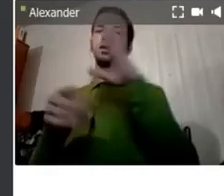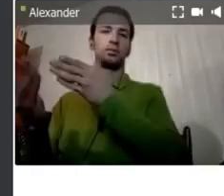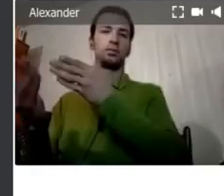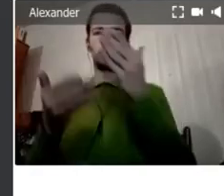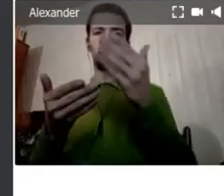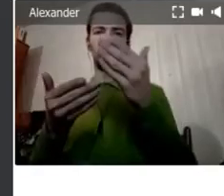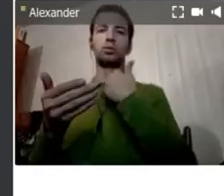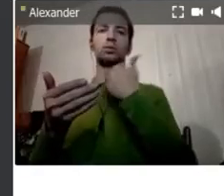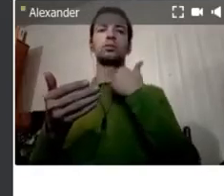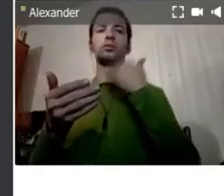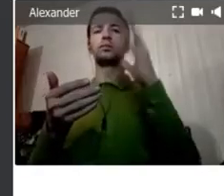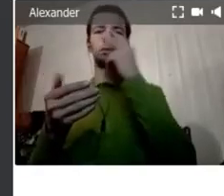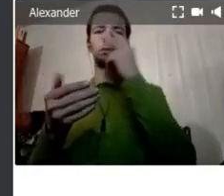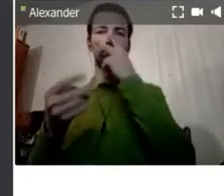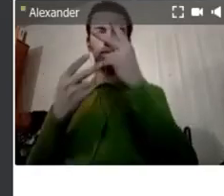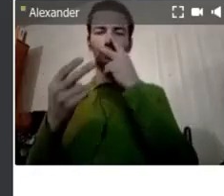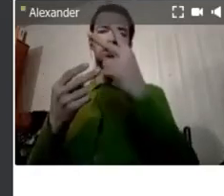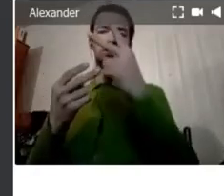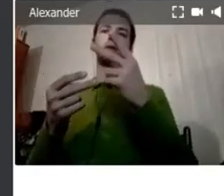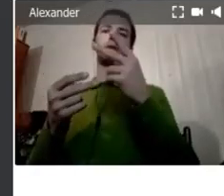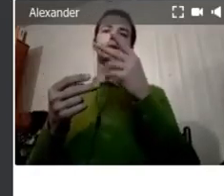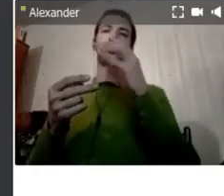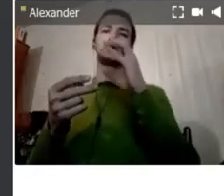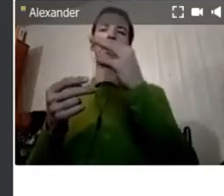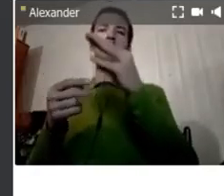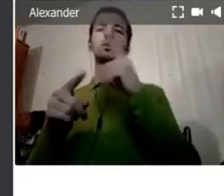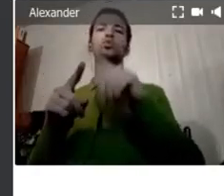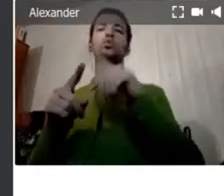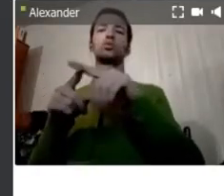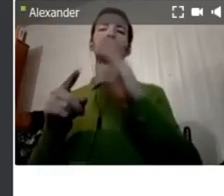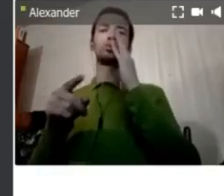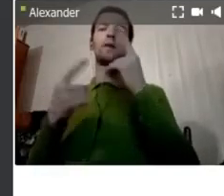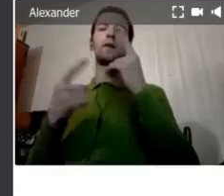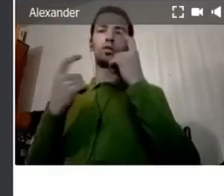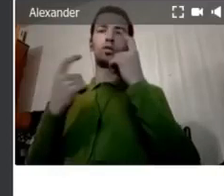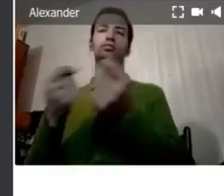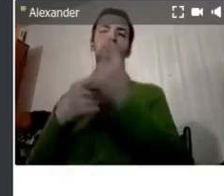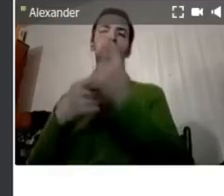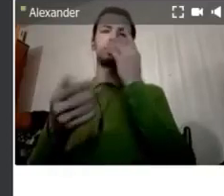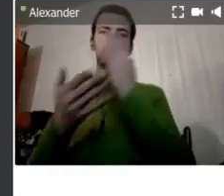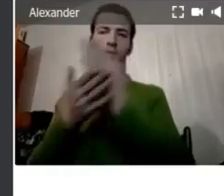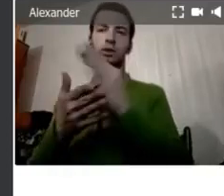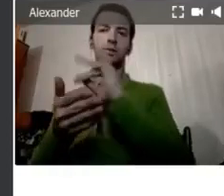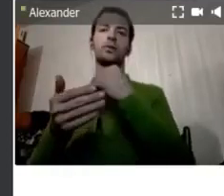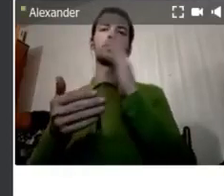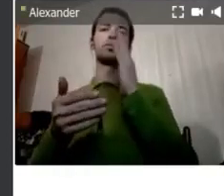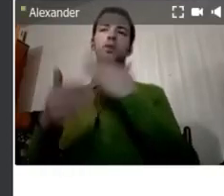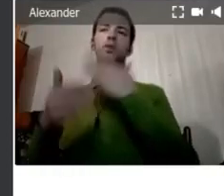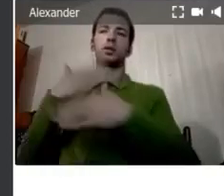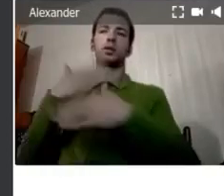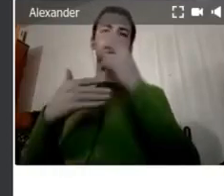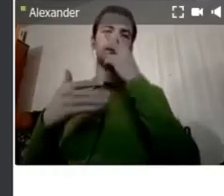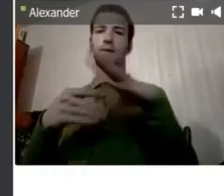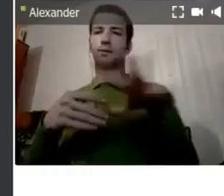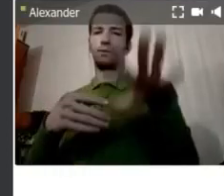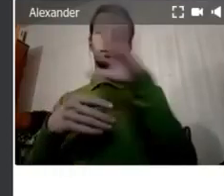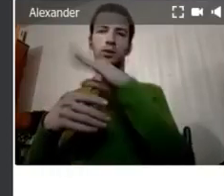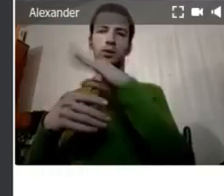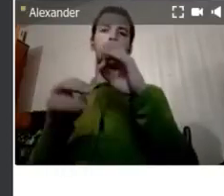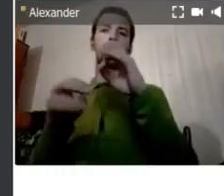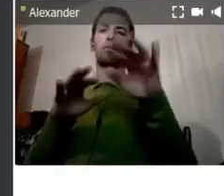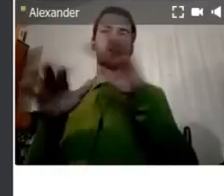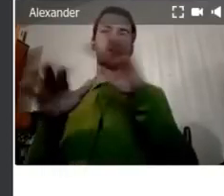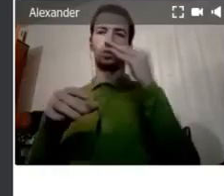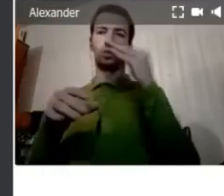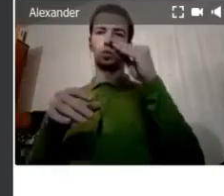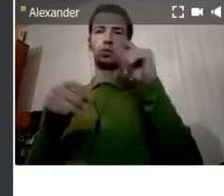небольшие демонстрационные слиточки, например, как это выглядит вот на самом слитке. Вот маленький слиток, само золото, и вот мы